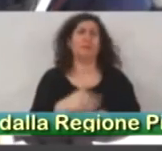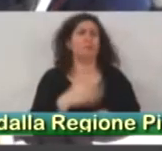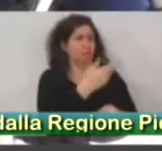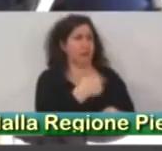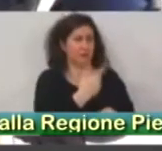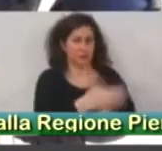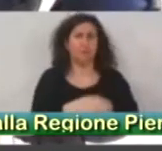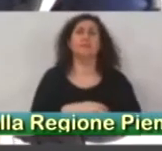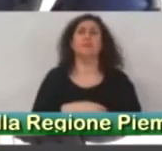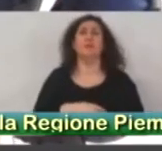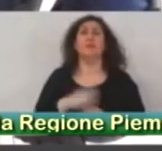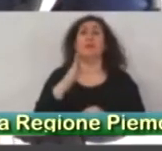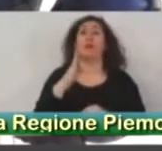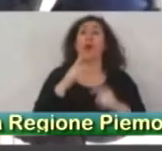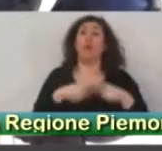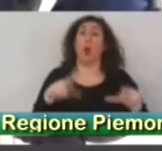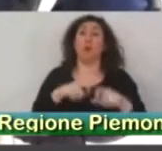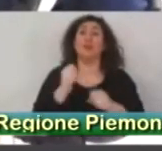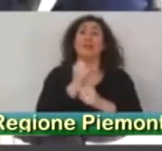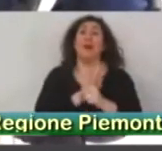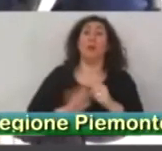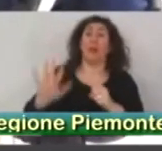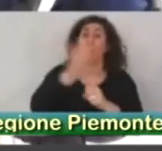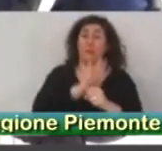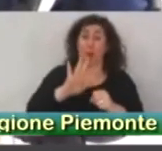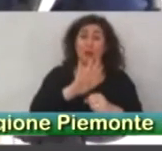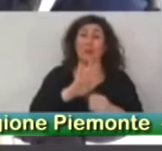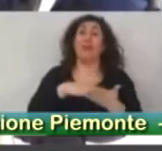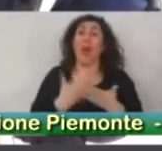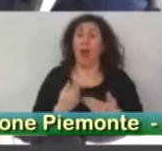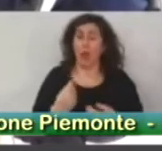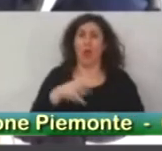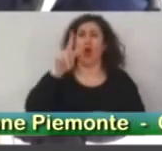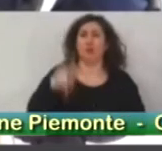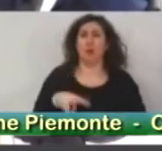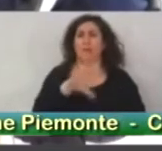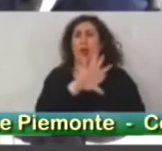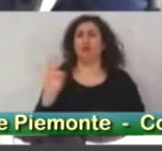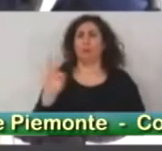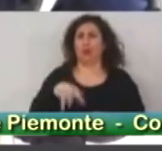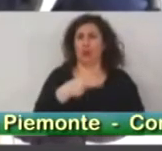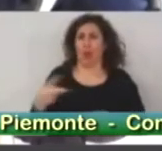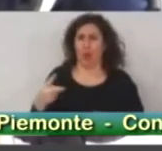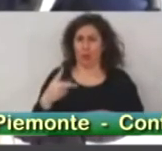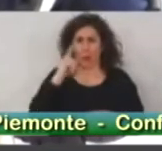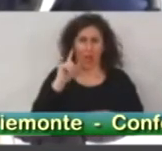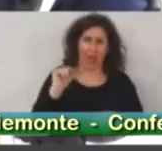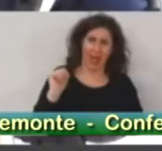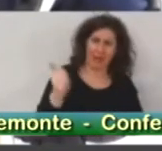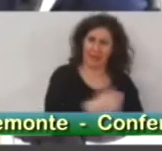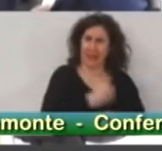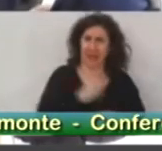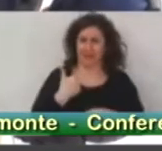Questo bonus, che si chiama bonus Piemonte, vale 2.500 euro per